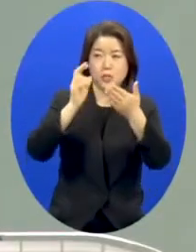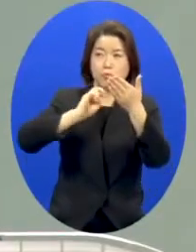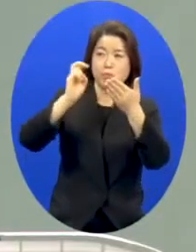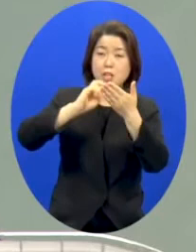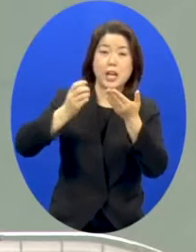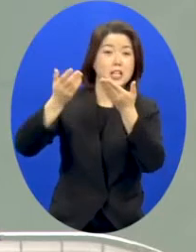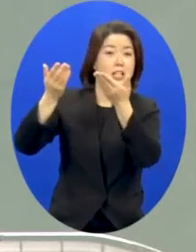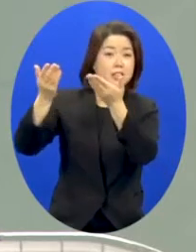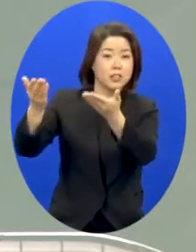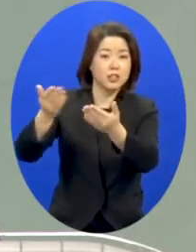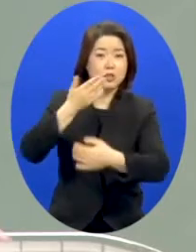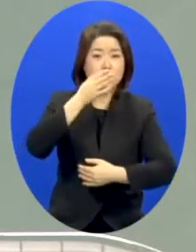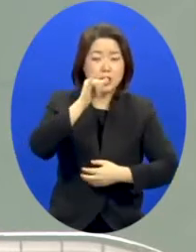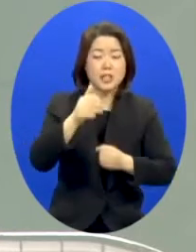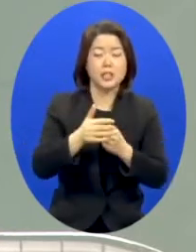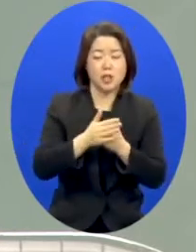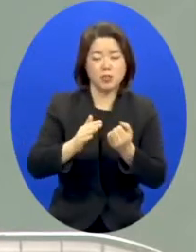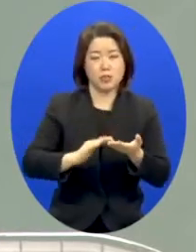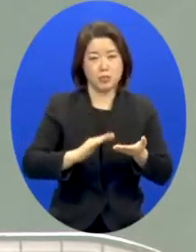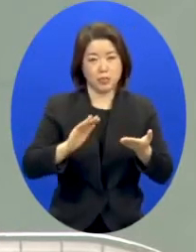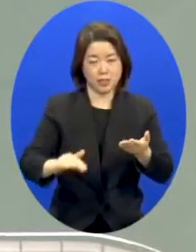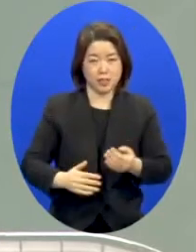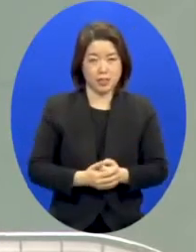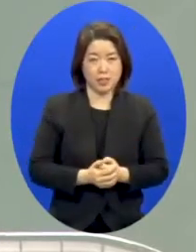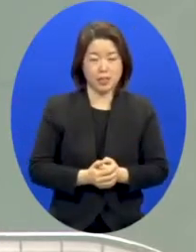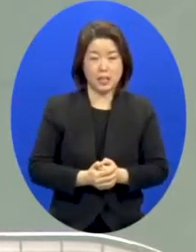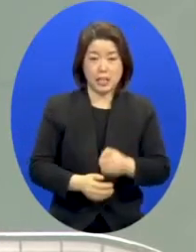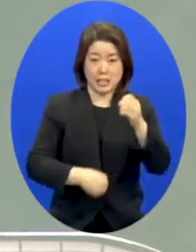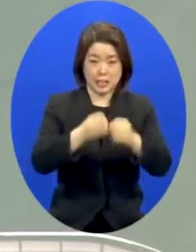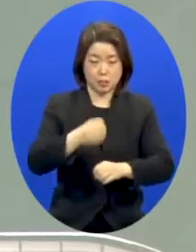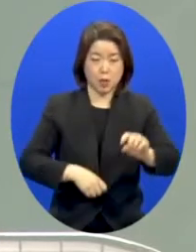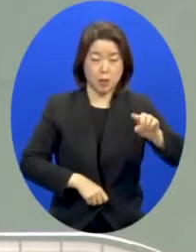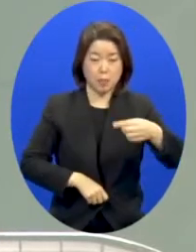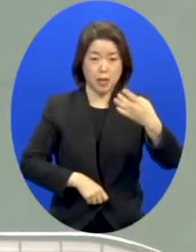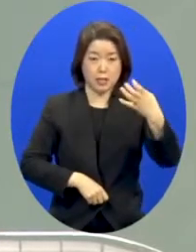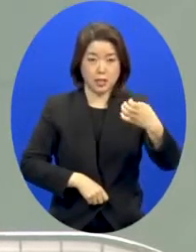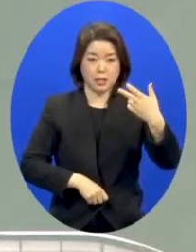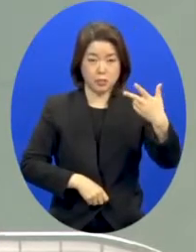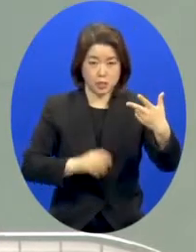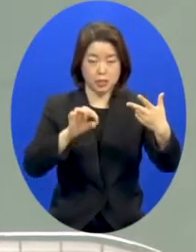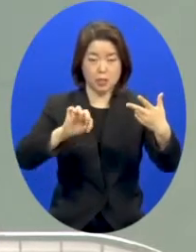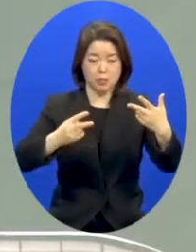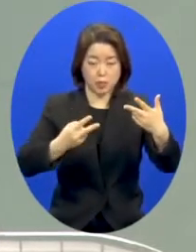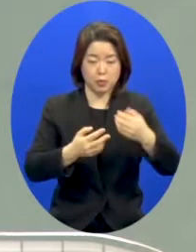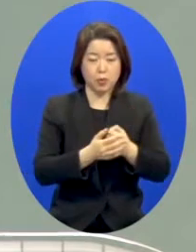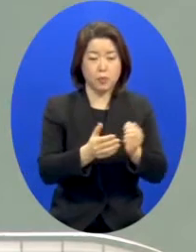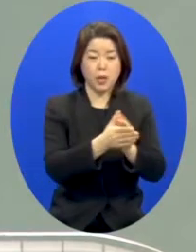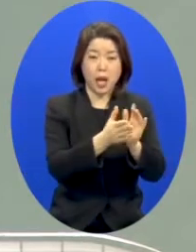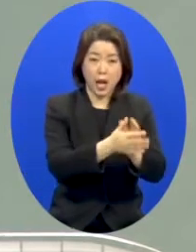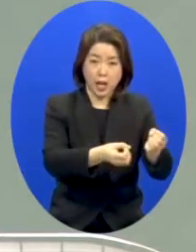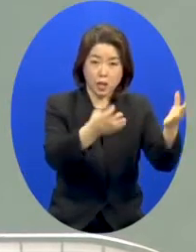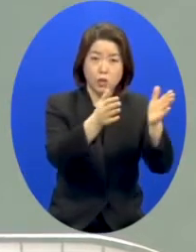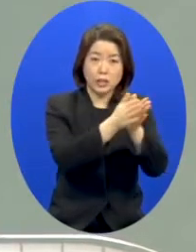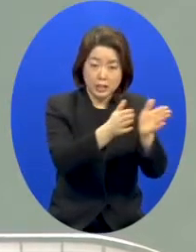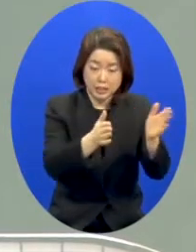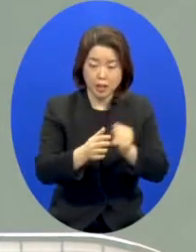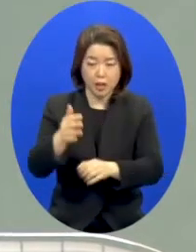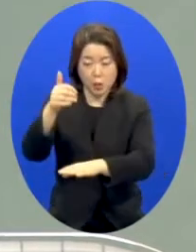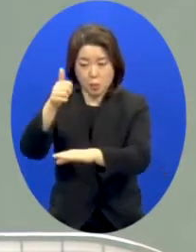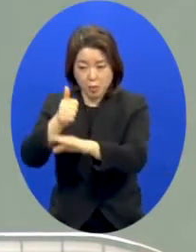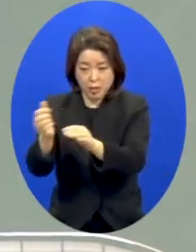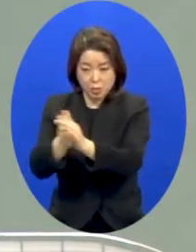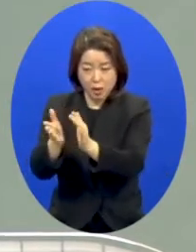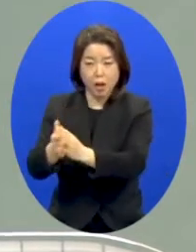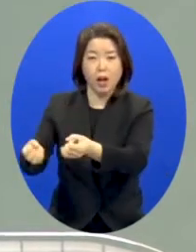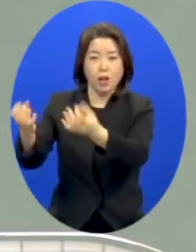때문에 그렇습니다 시편 147 편도 할렐루야 를 시작해서 할렐루야 로 끝나는 10편의 맞으러